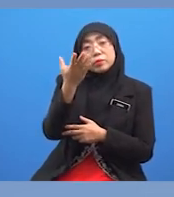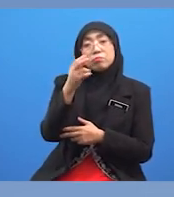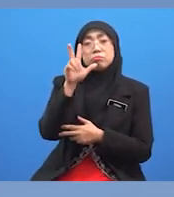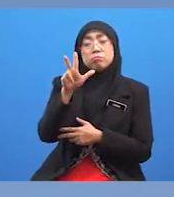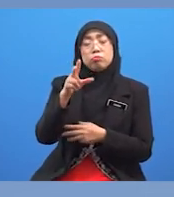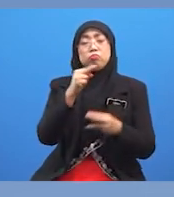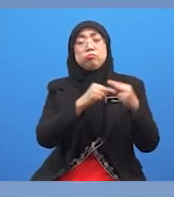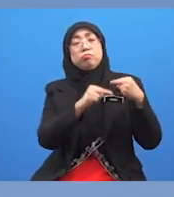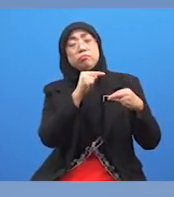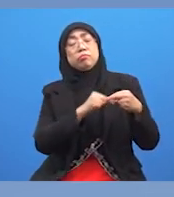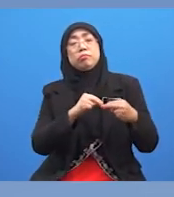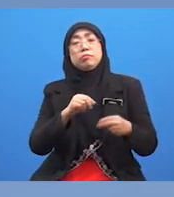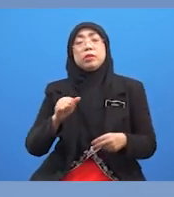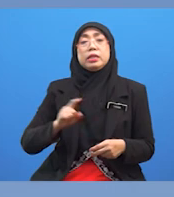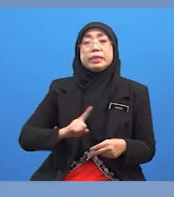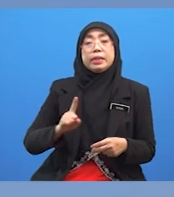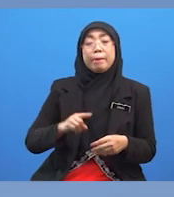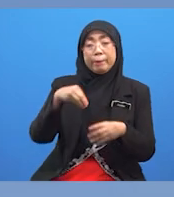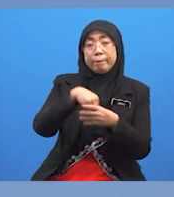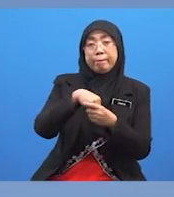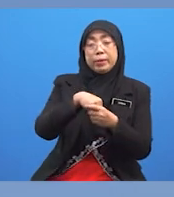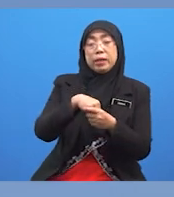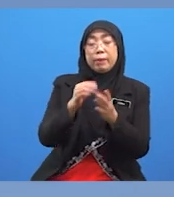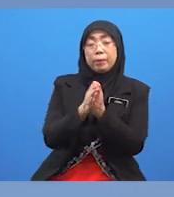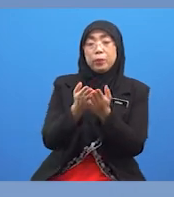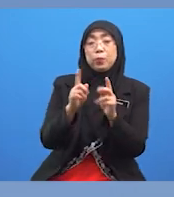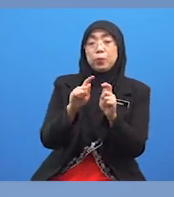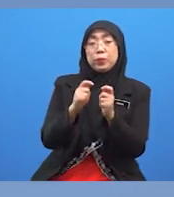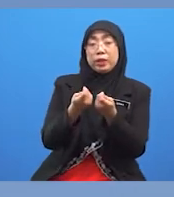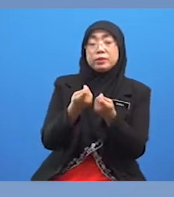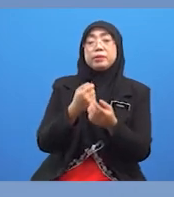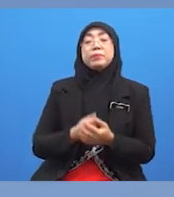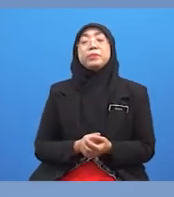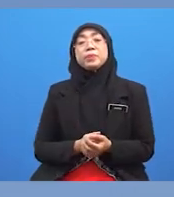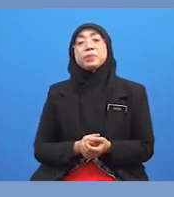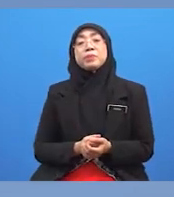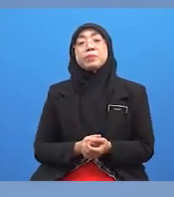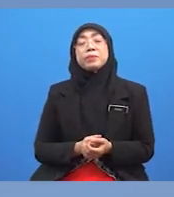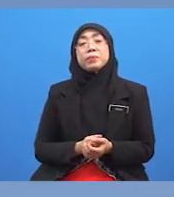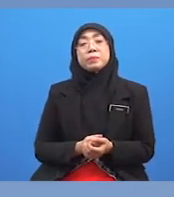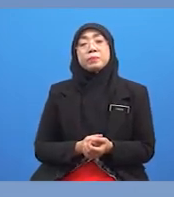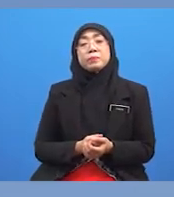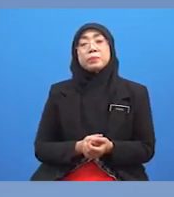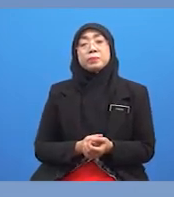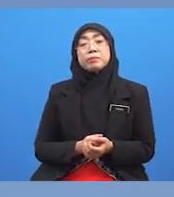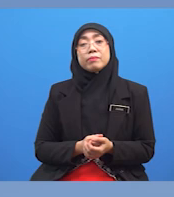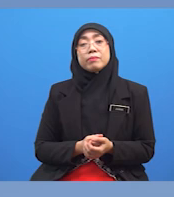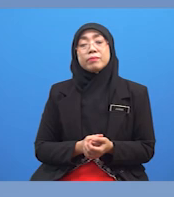tiga nilai agama yang terdapat dalam teks Sodagar Besar dari Kuala Lumpur.